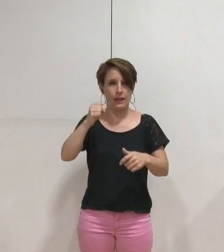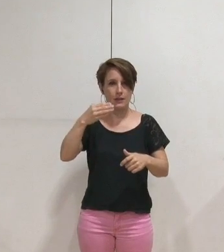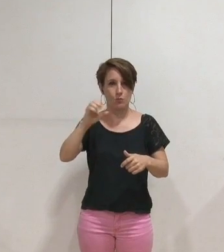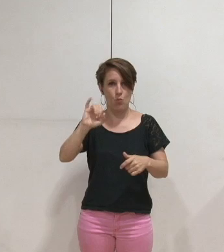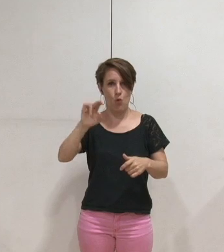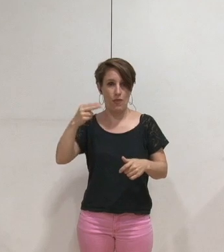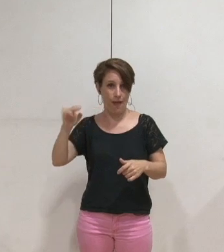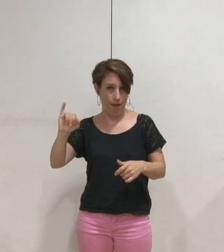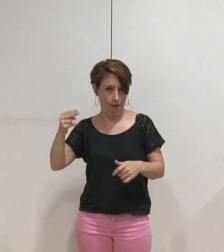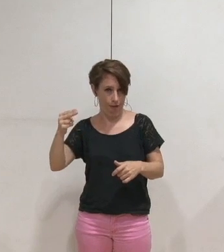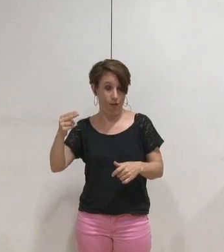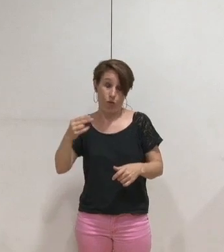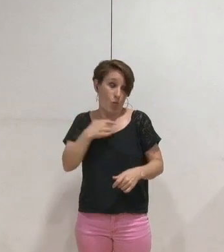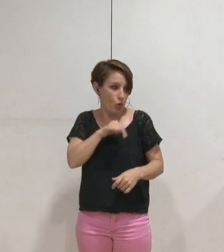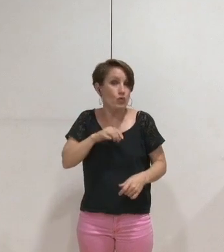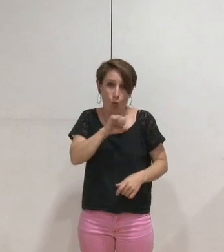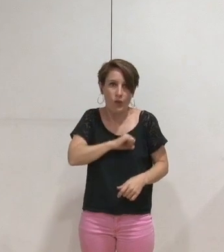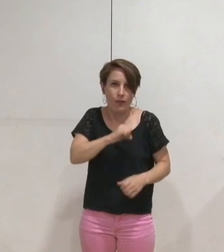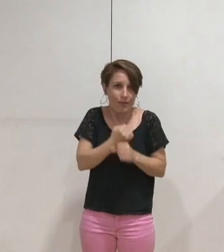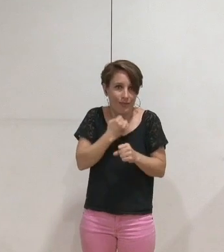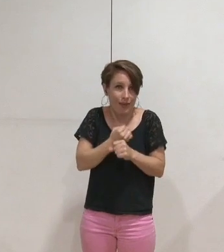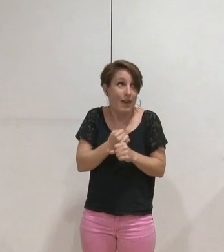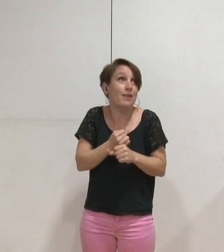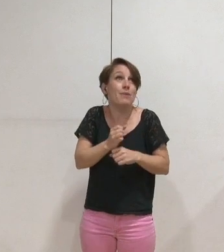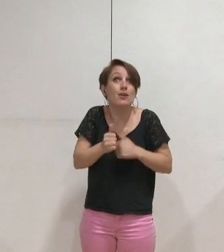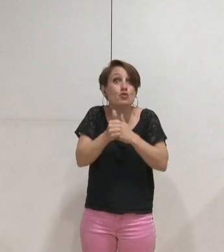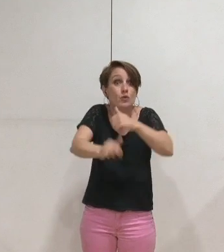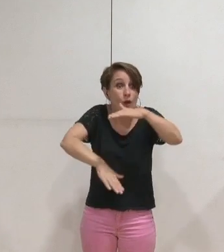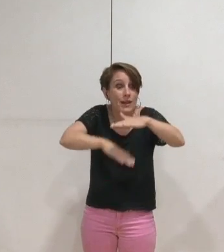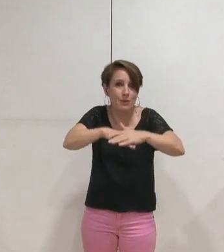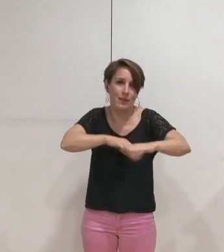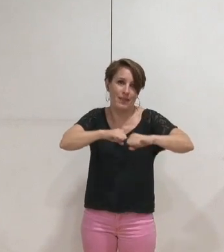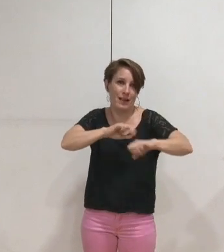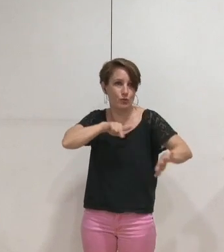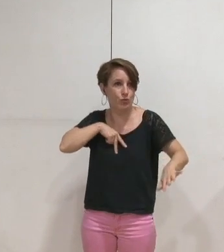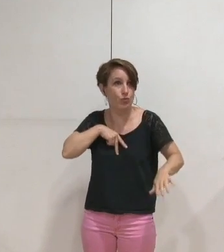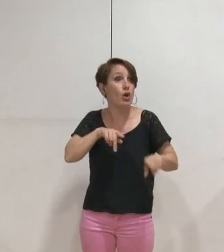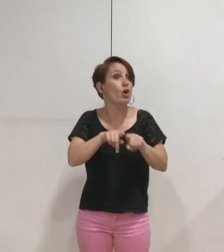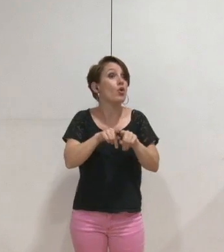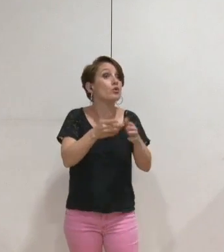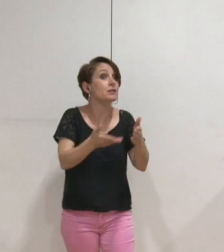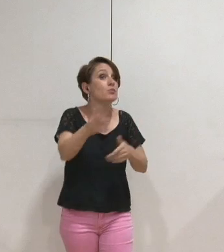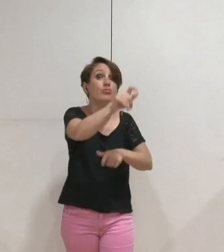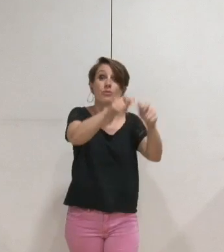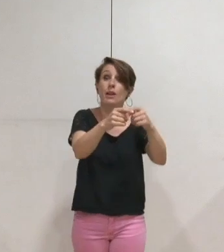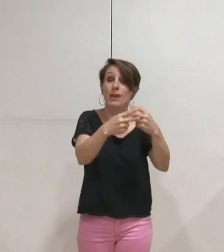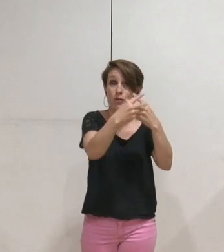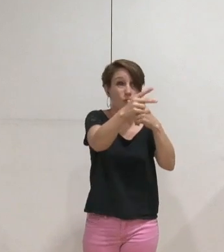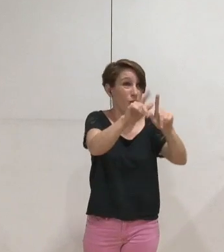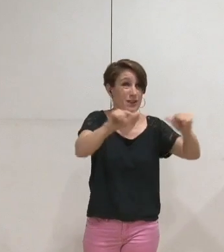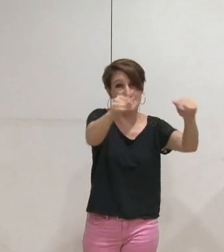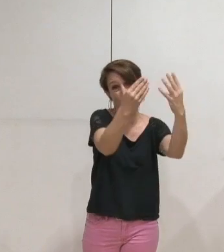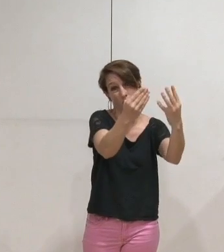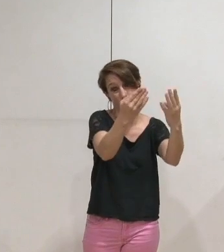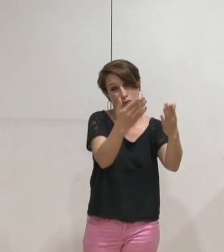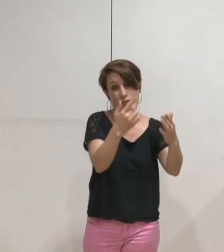limites de notre action nous l'avons dit avec les limites également pour les nuisances pour les riverins qui sont là aujourd'hui comme ils étaient là déjà auparavant et